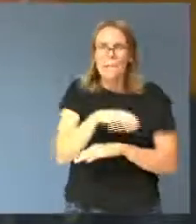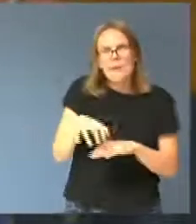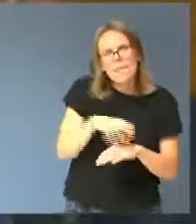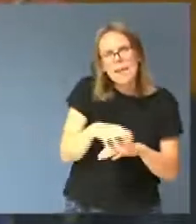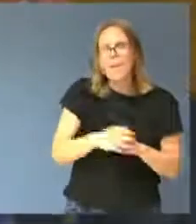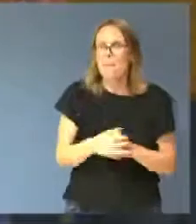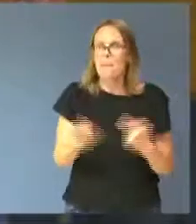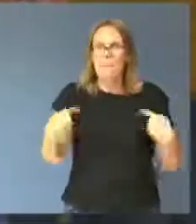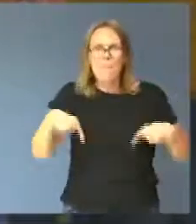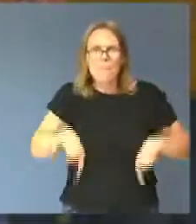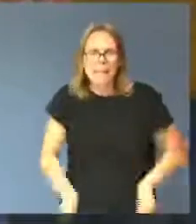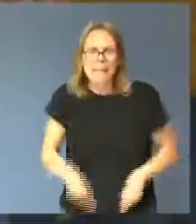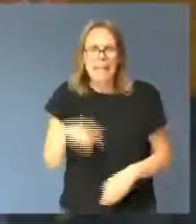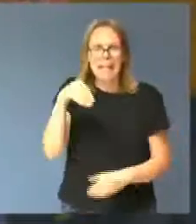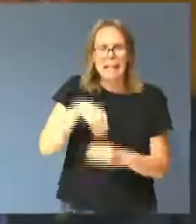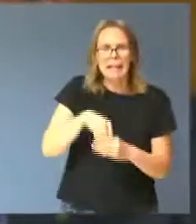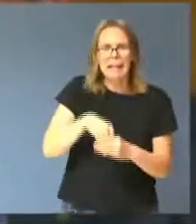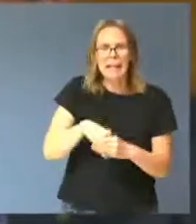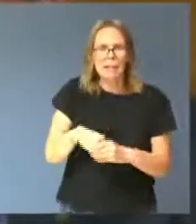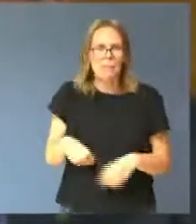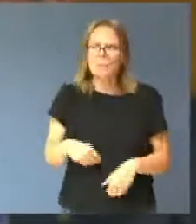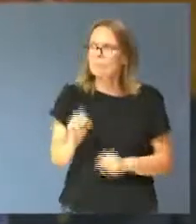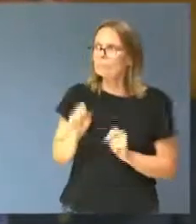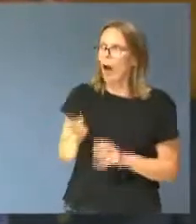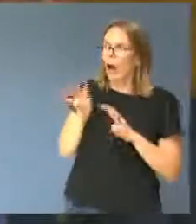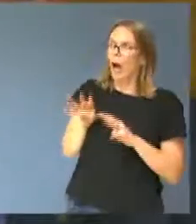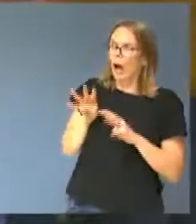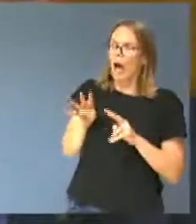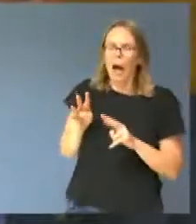de policiers, et il s'est pris 200 € d'amende.